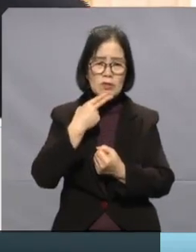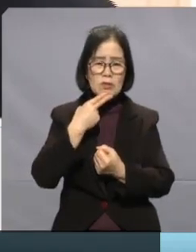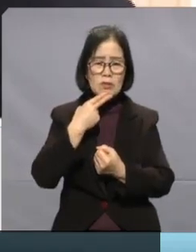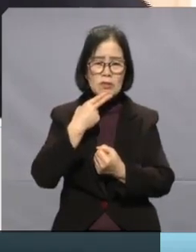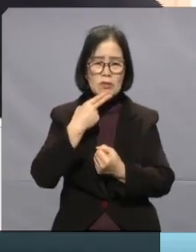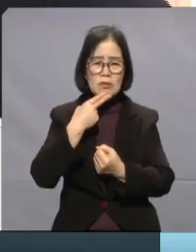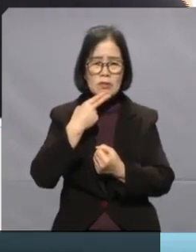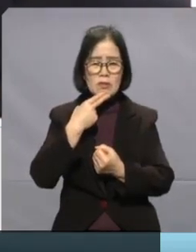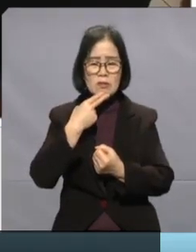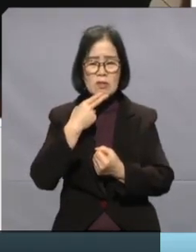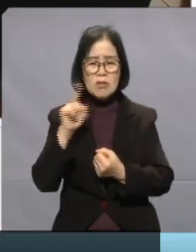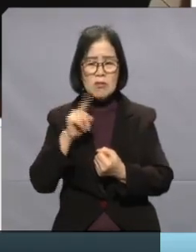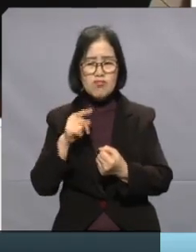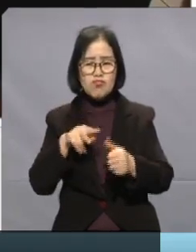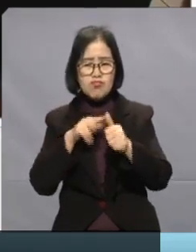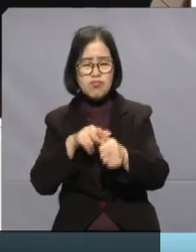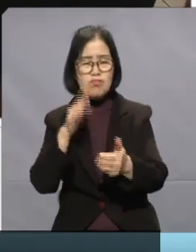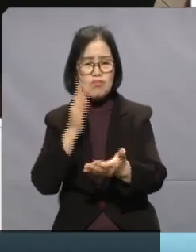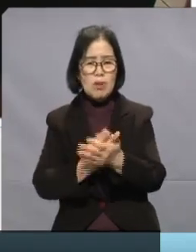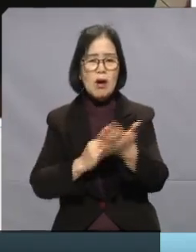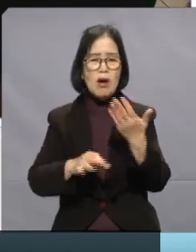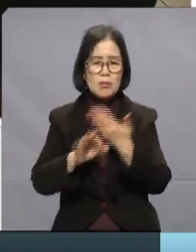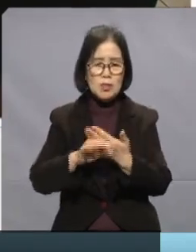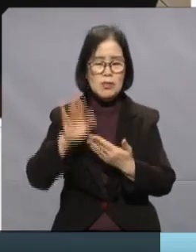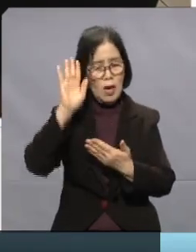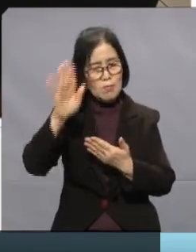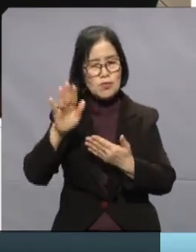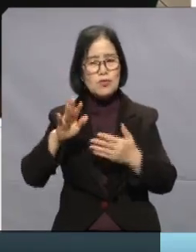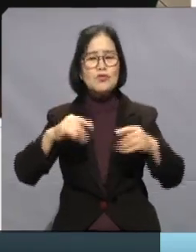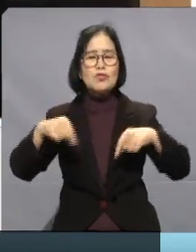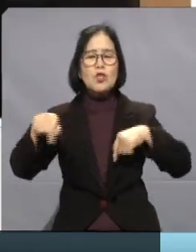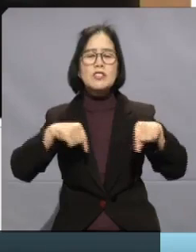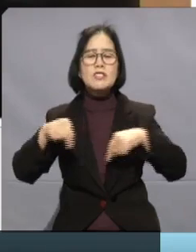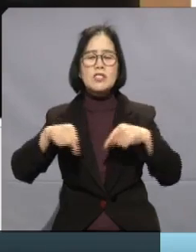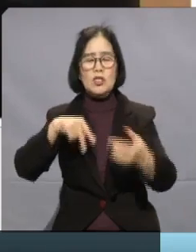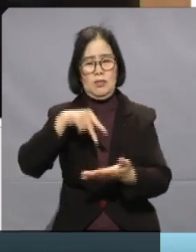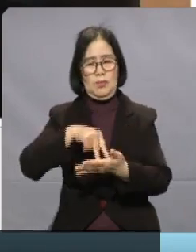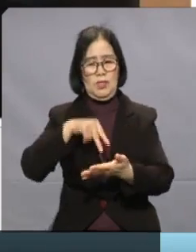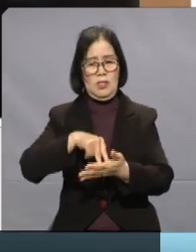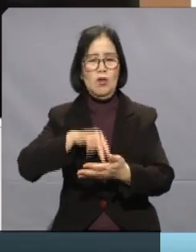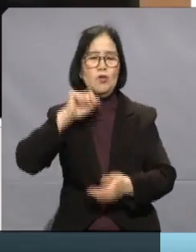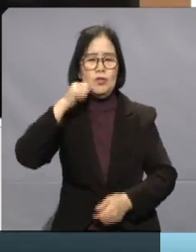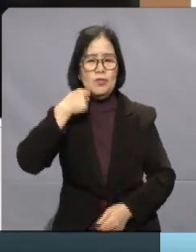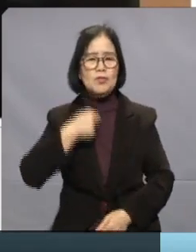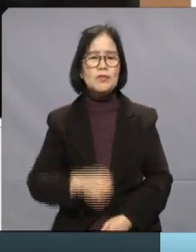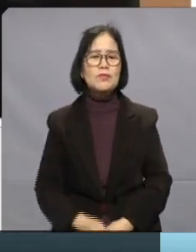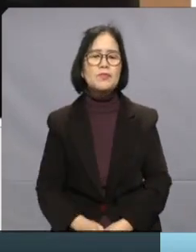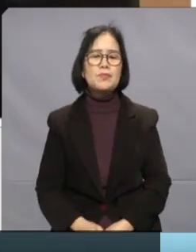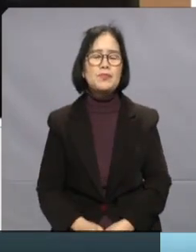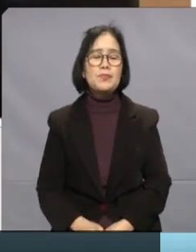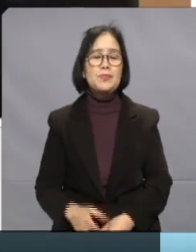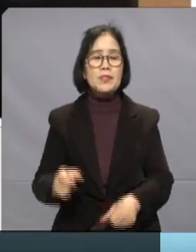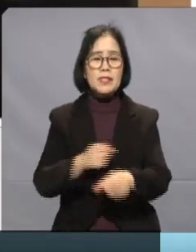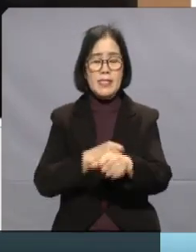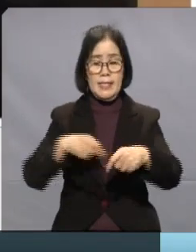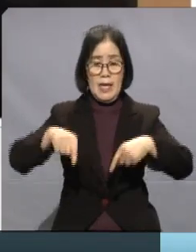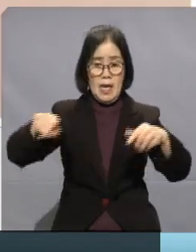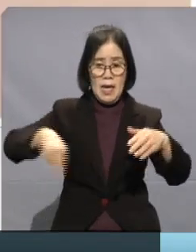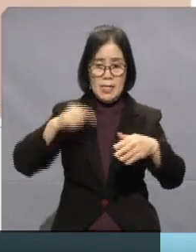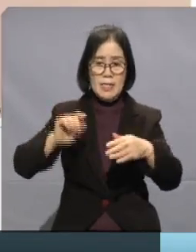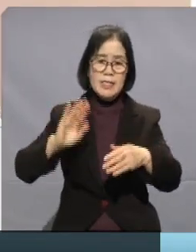퇴로를 찾는다고 하면 그러면 향후에 있을 정치적 입지가 굉장히 어려워지는 겁니다 특히나 당내 차기